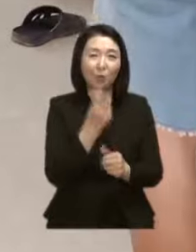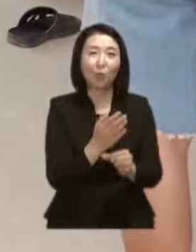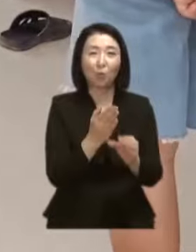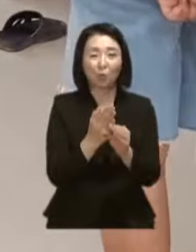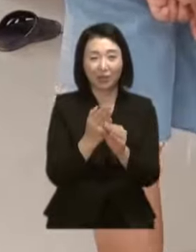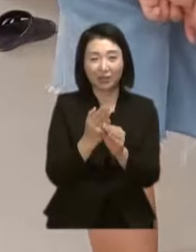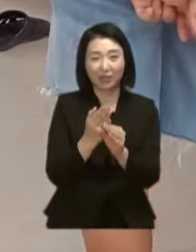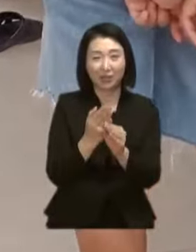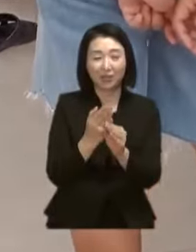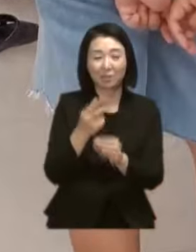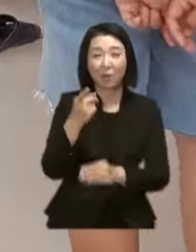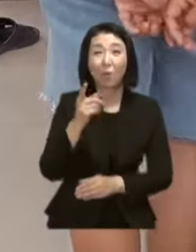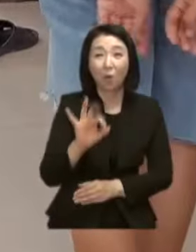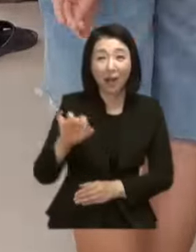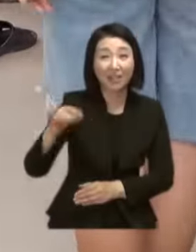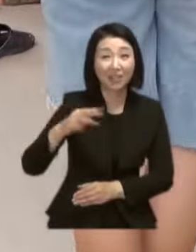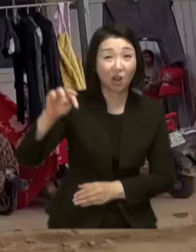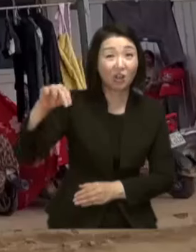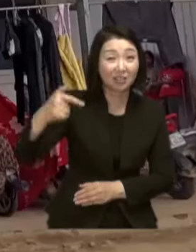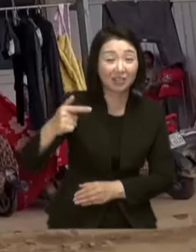내외.